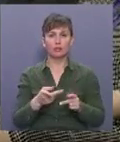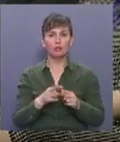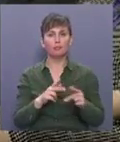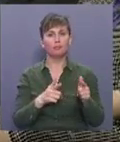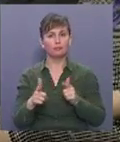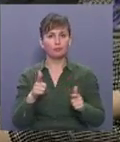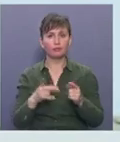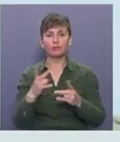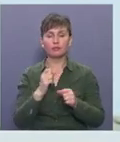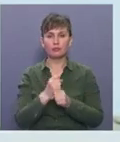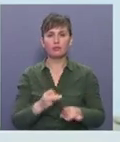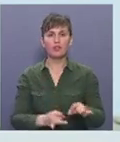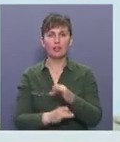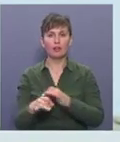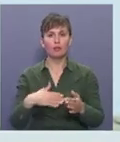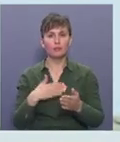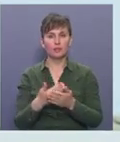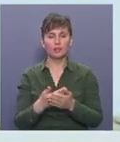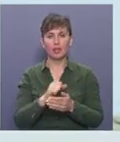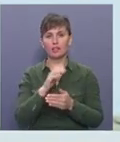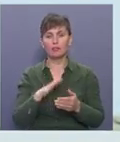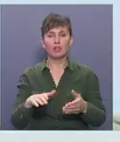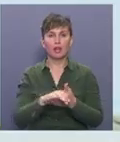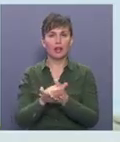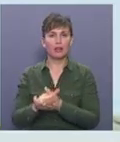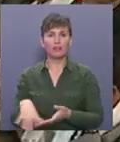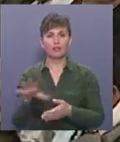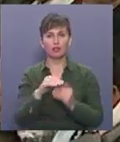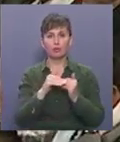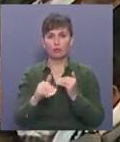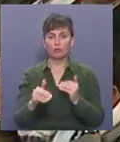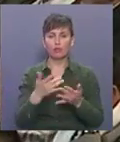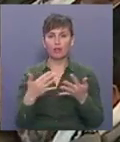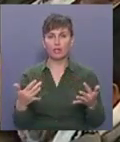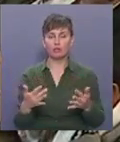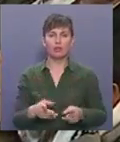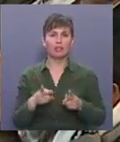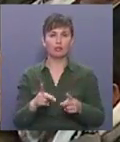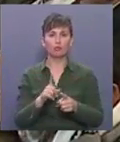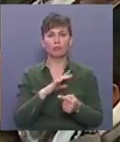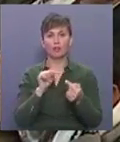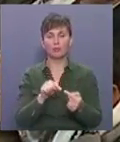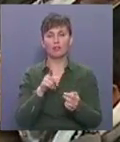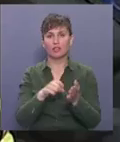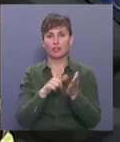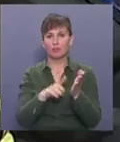план деятельности Советов общественного согласия Ассамблеи всех уровней по противодействию религиозному экстремизму на